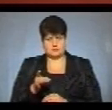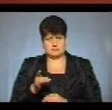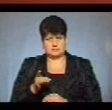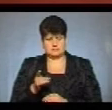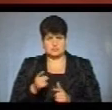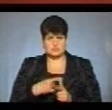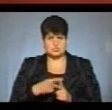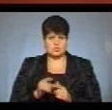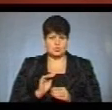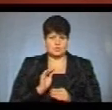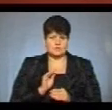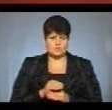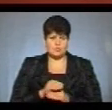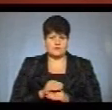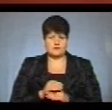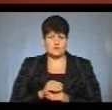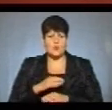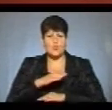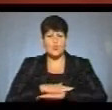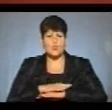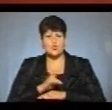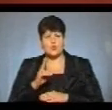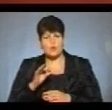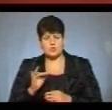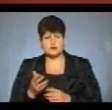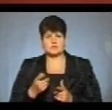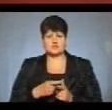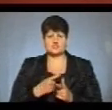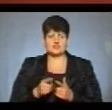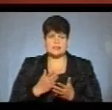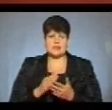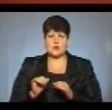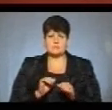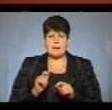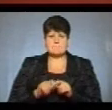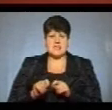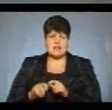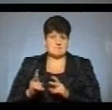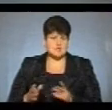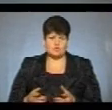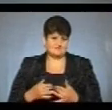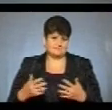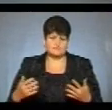додаткові, скажімо, уроки? Чи у вас ще певні розпорядження щодо перевірок і таке інше?